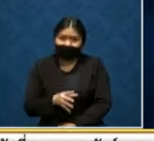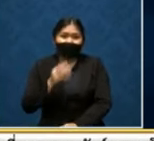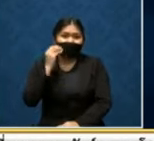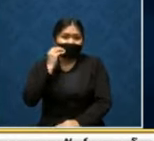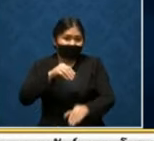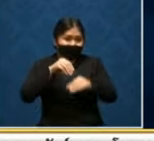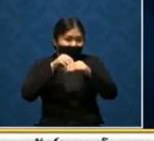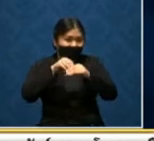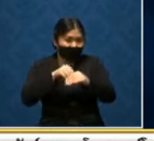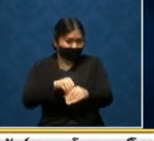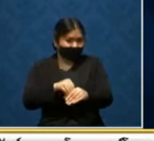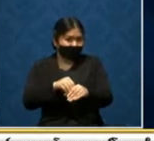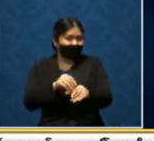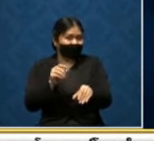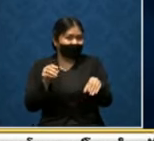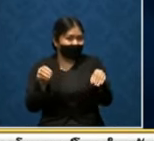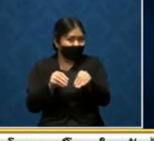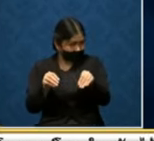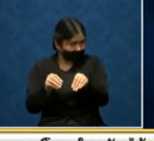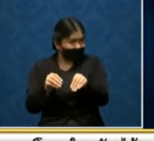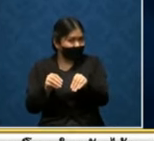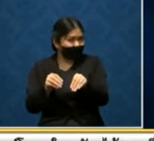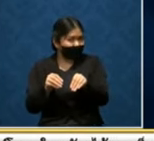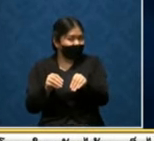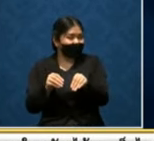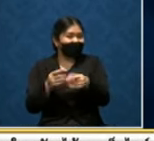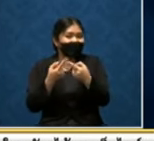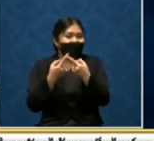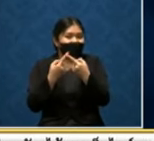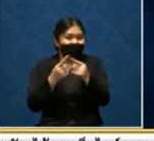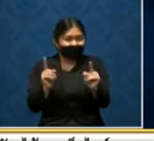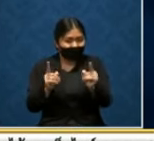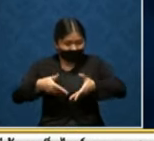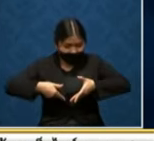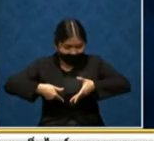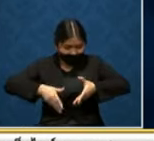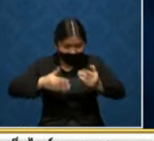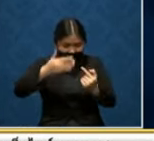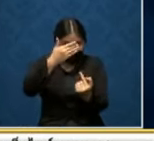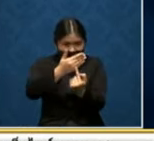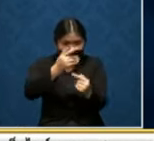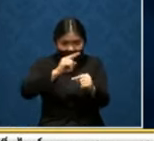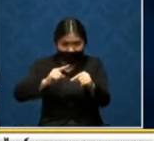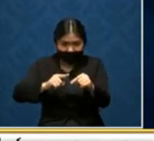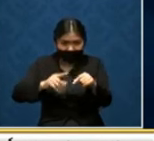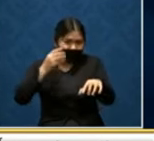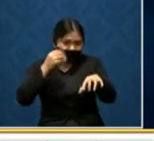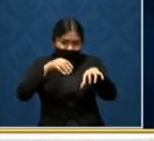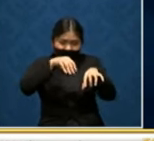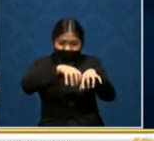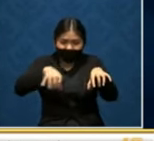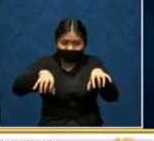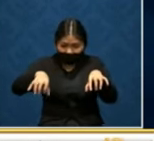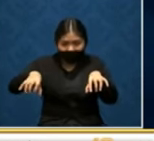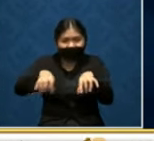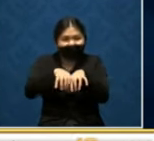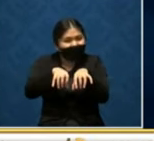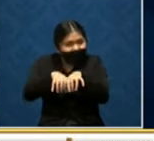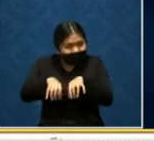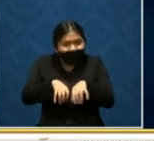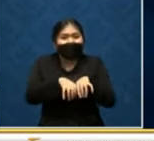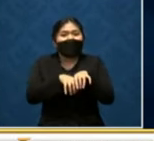ครับต่างกันแค่บ้านเลขที่ขีดถัดไปเท่านั้นเองแต่ซอยถนนตรงกันเป็นบ้านหลังใกล้เคียงกันอย่างที่ผม